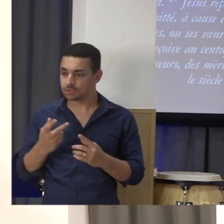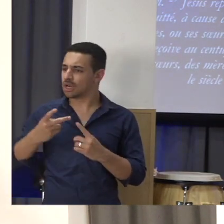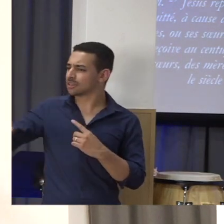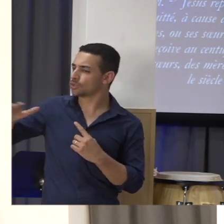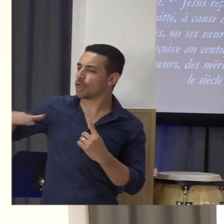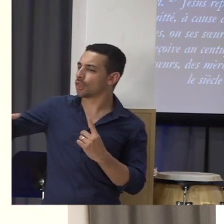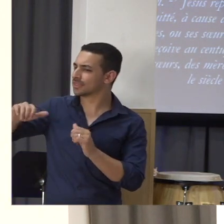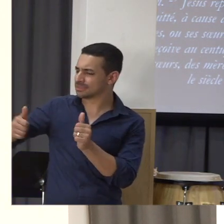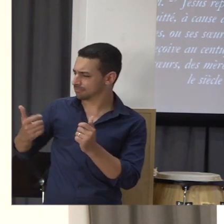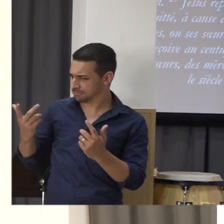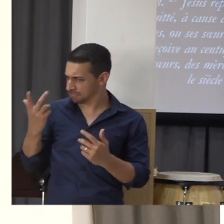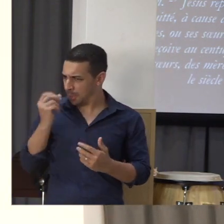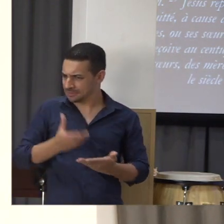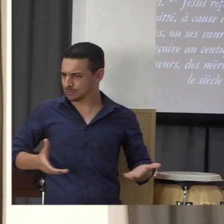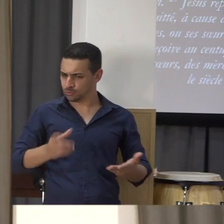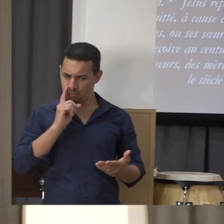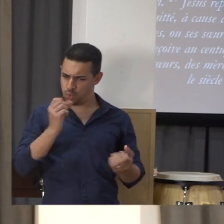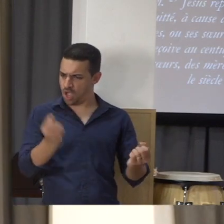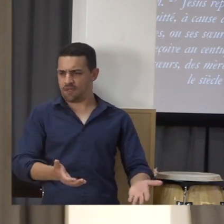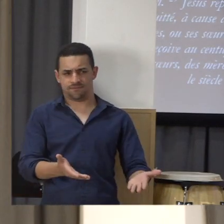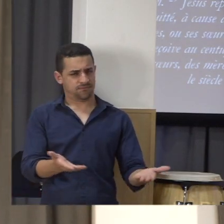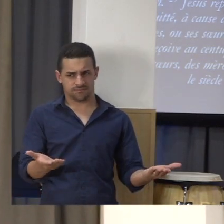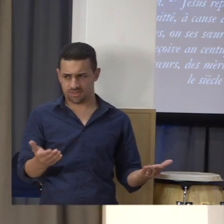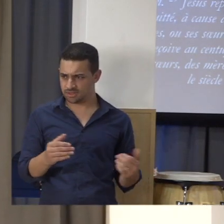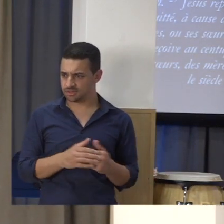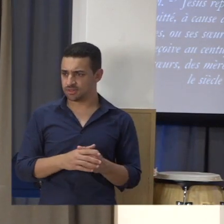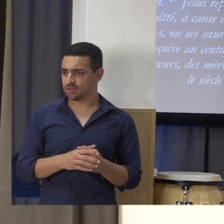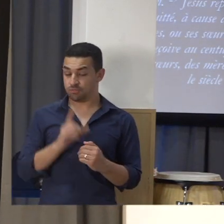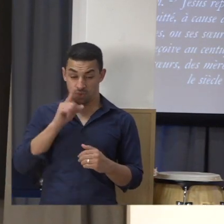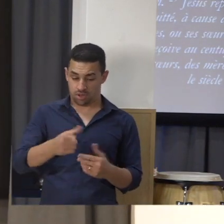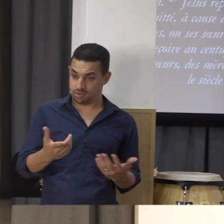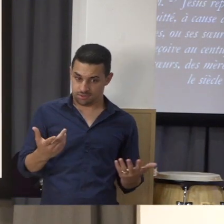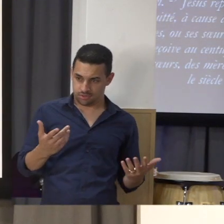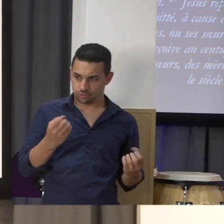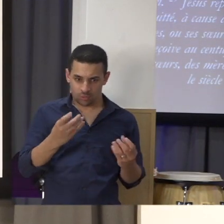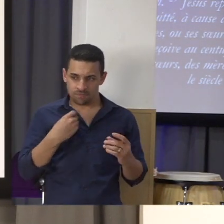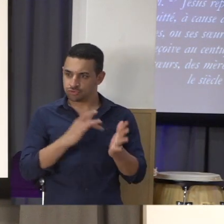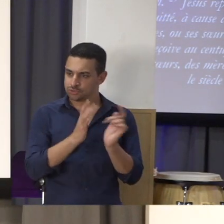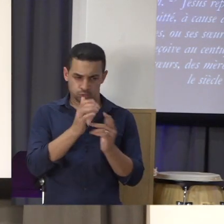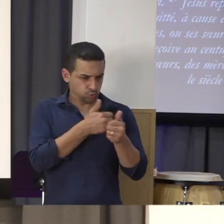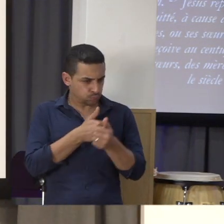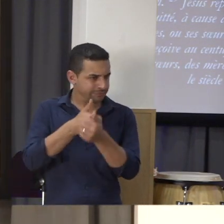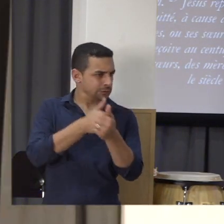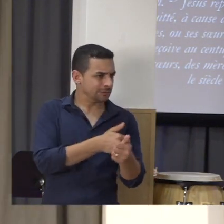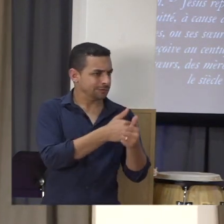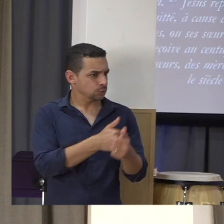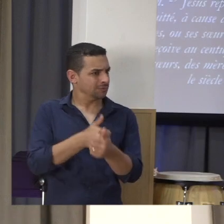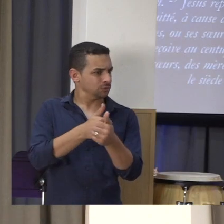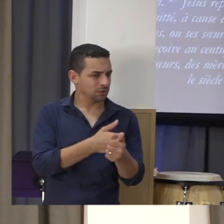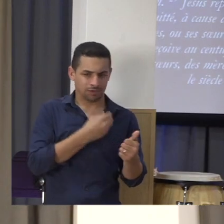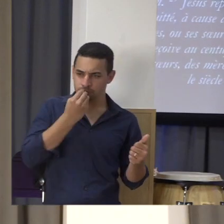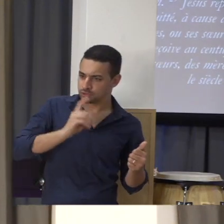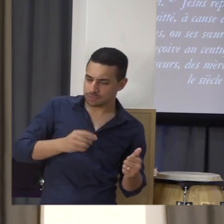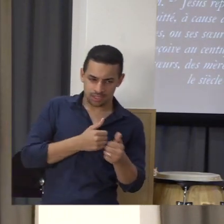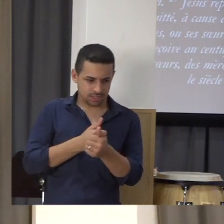dans quel sens les choses allaient. Ces gars, ça fait un moment qu'on le suit. On ne va pas manger le fait